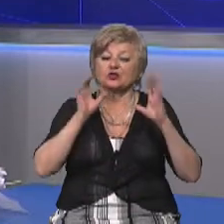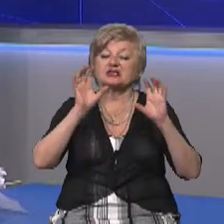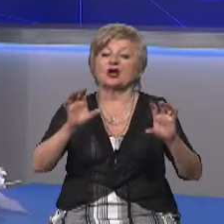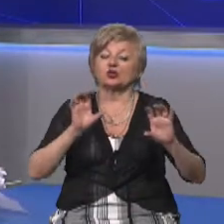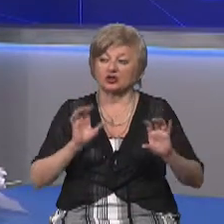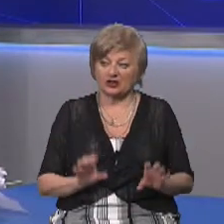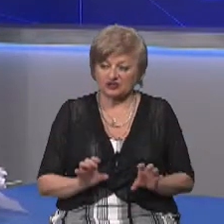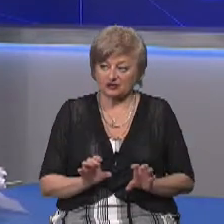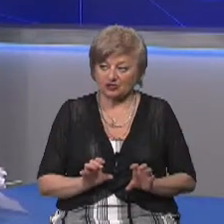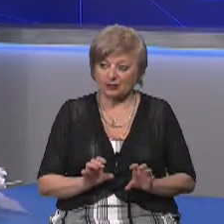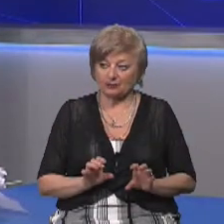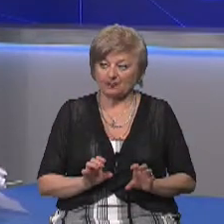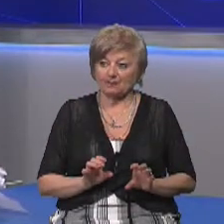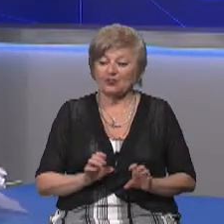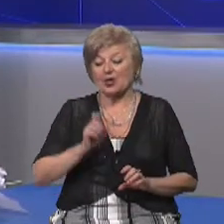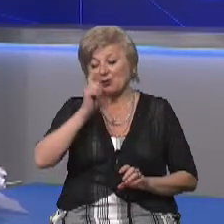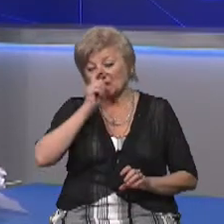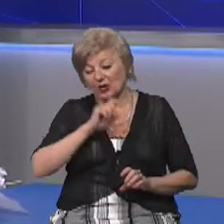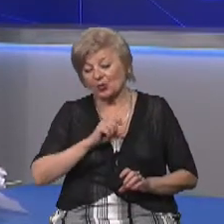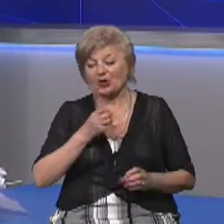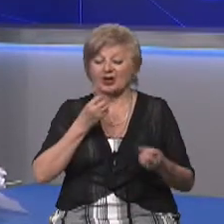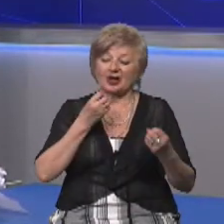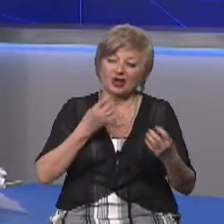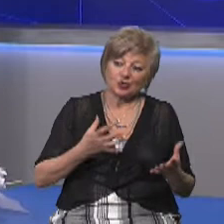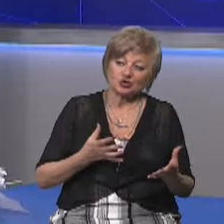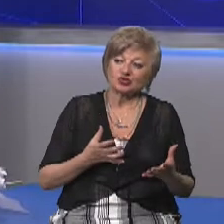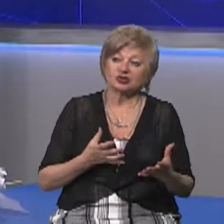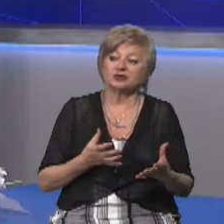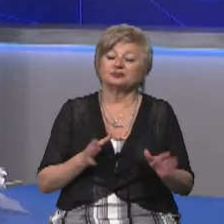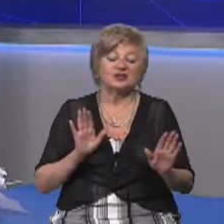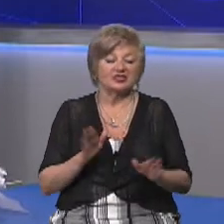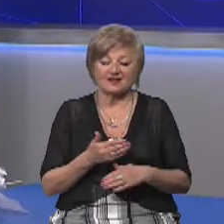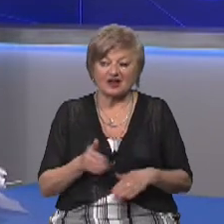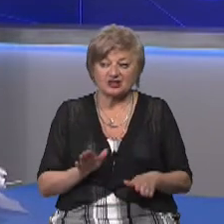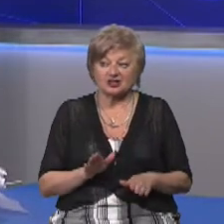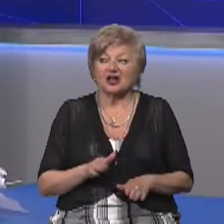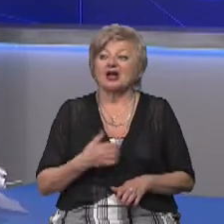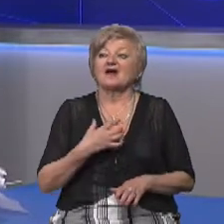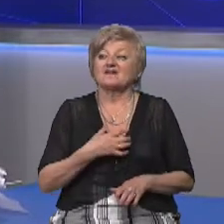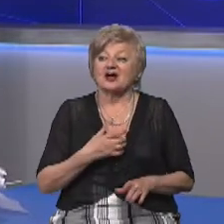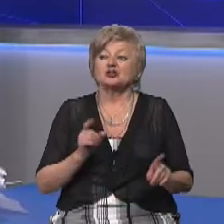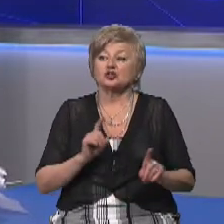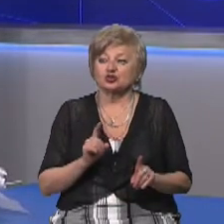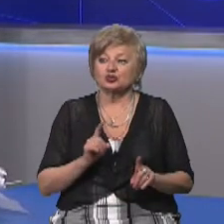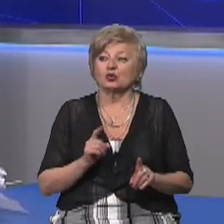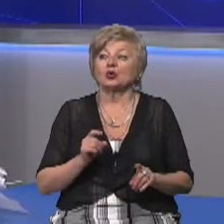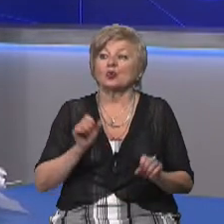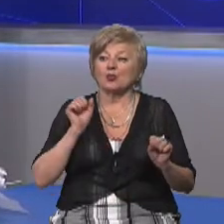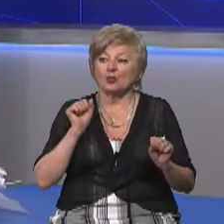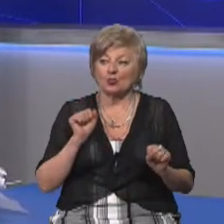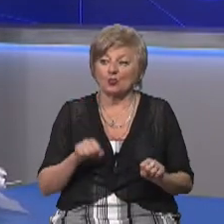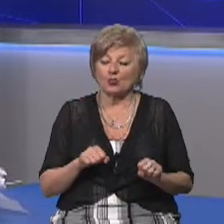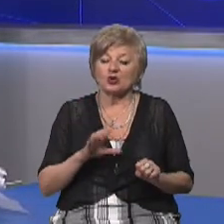законодавство. Погане чи добре, не суть важно. Важно те, що ми можемо, відповідно до